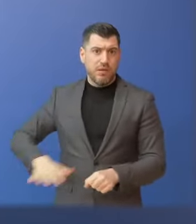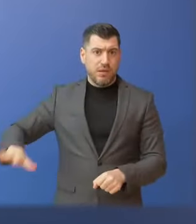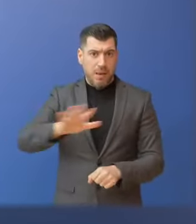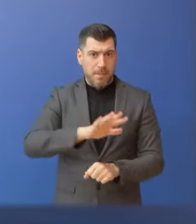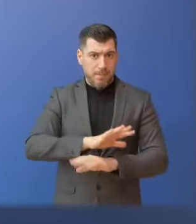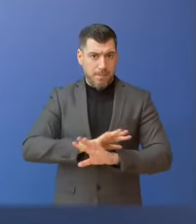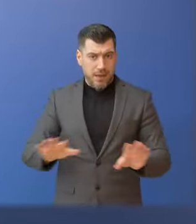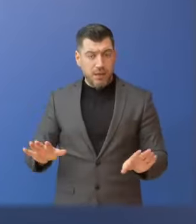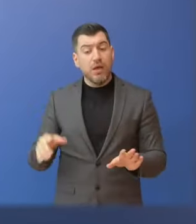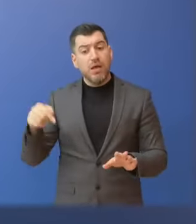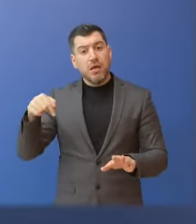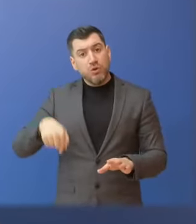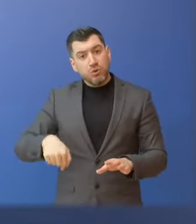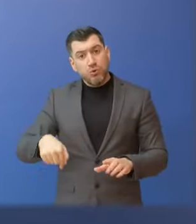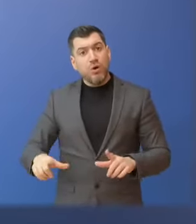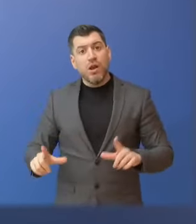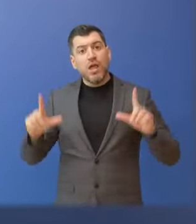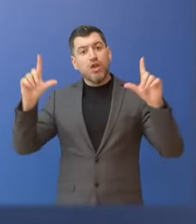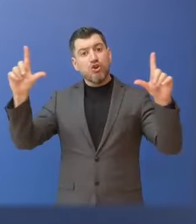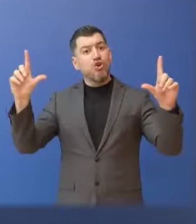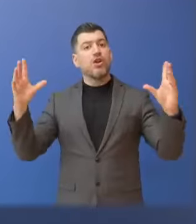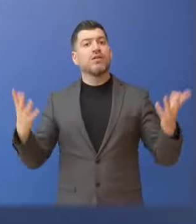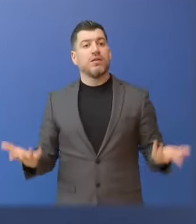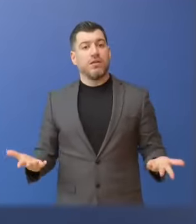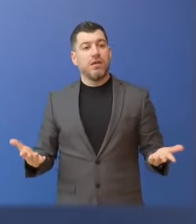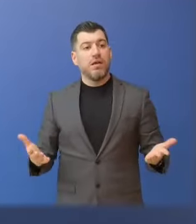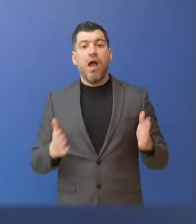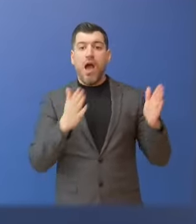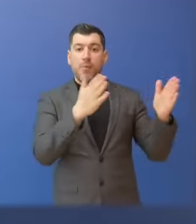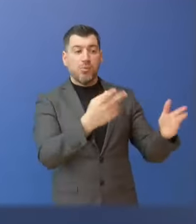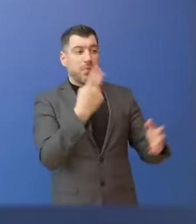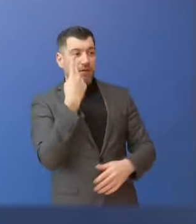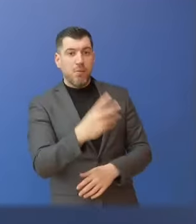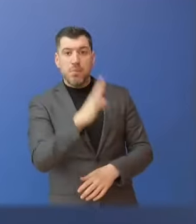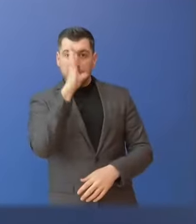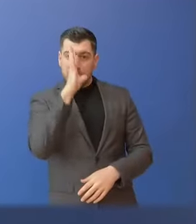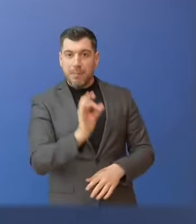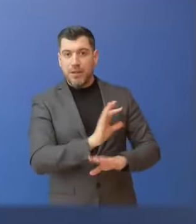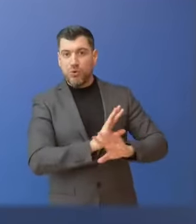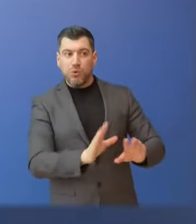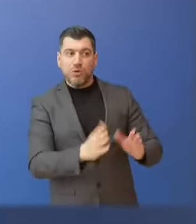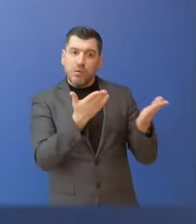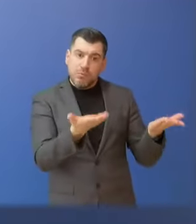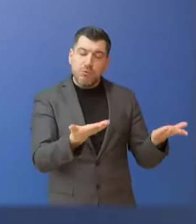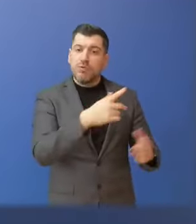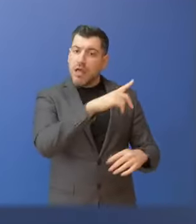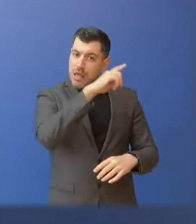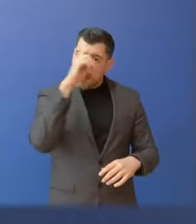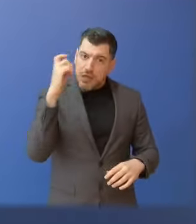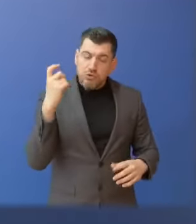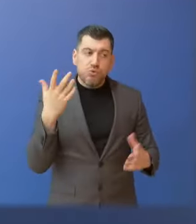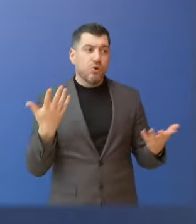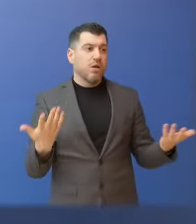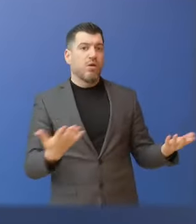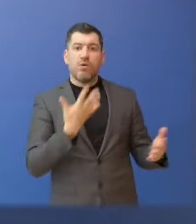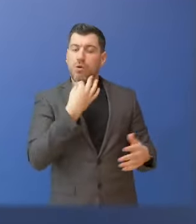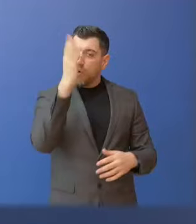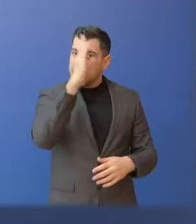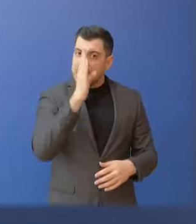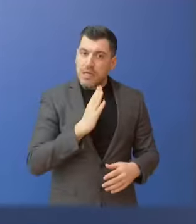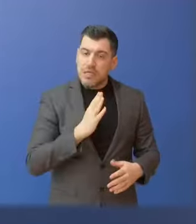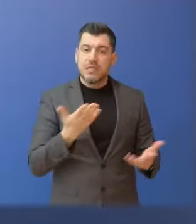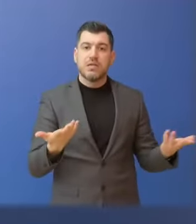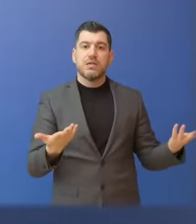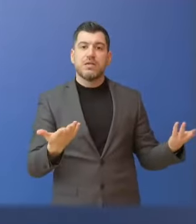έχουμε την εξής εικόνα έχουμε από τη μία την πραγματικότητα η οποί η οποία πολλές φορές είναι δύσκολη λόγω των πολλών εισαγόμενων κρίσεων των έντονων